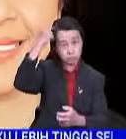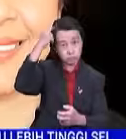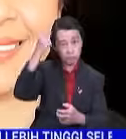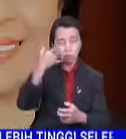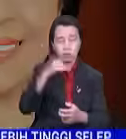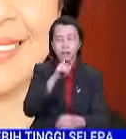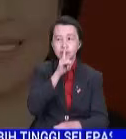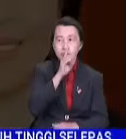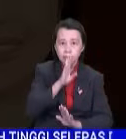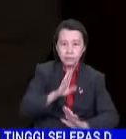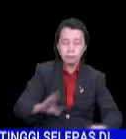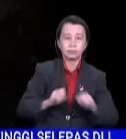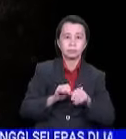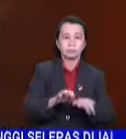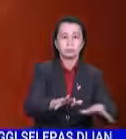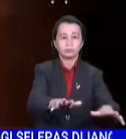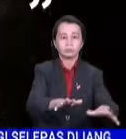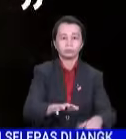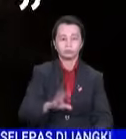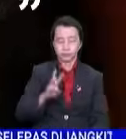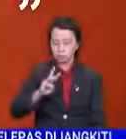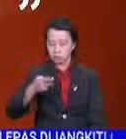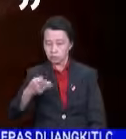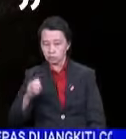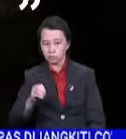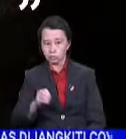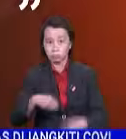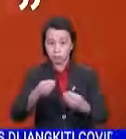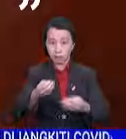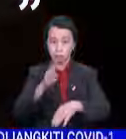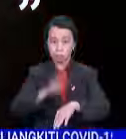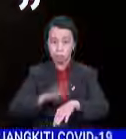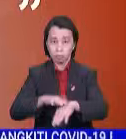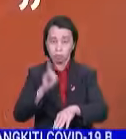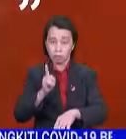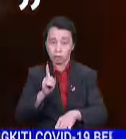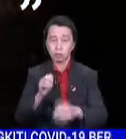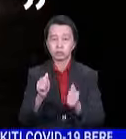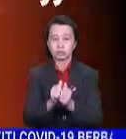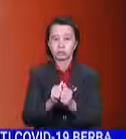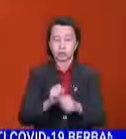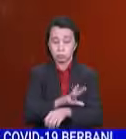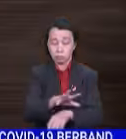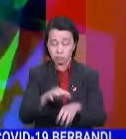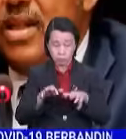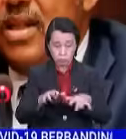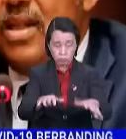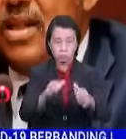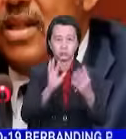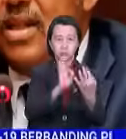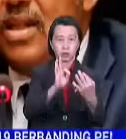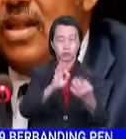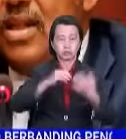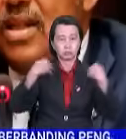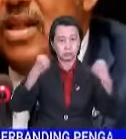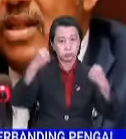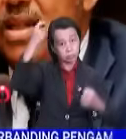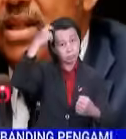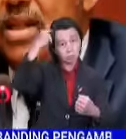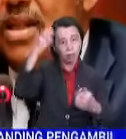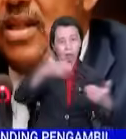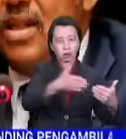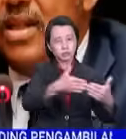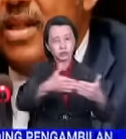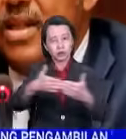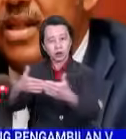detail endemik debius outro mengeluarkan amaran bahwa Ketandan demi komitmen plus terhadap kesehatan mental akan